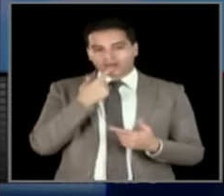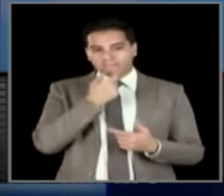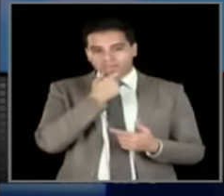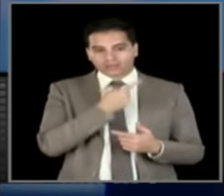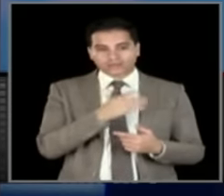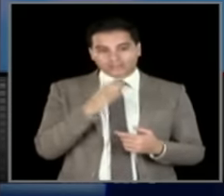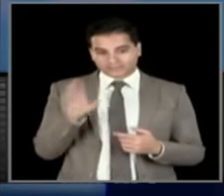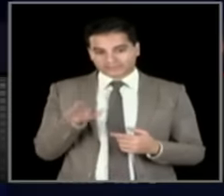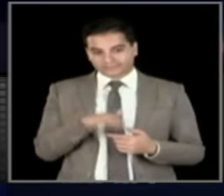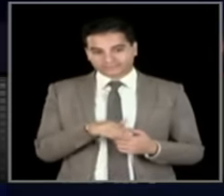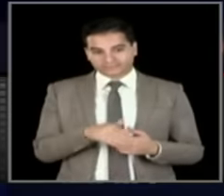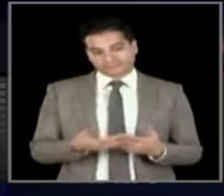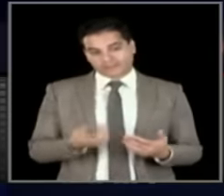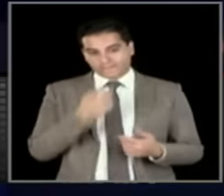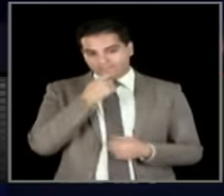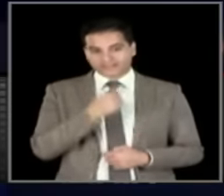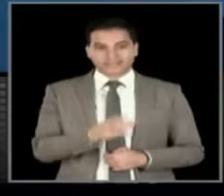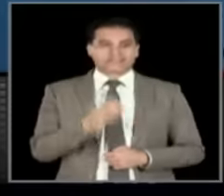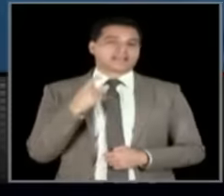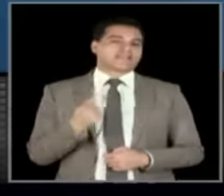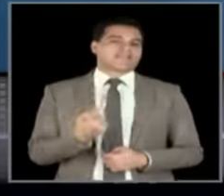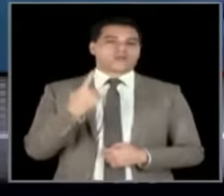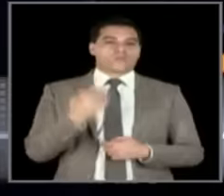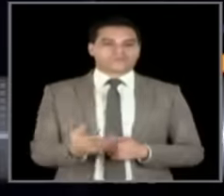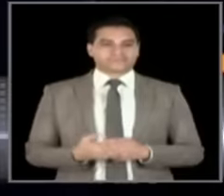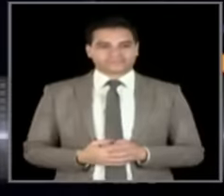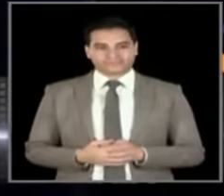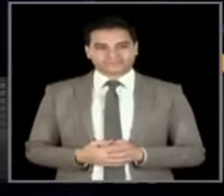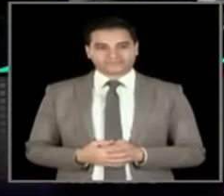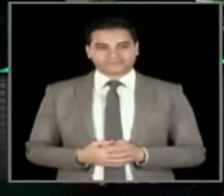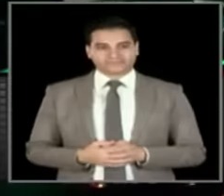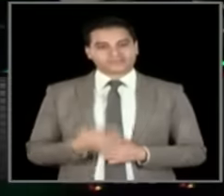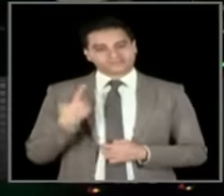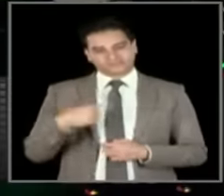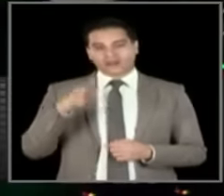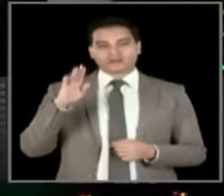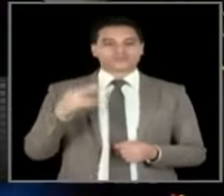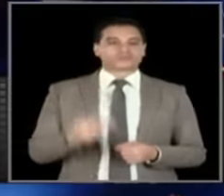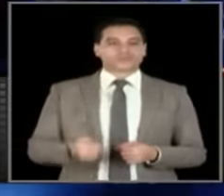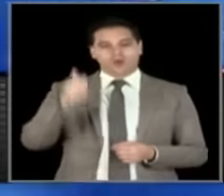إجابتك؟ آه بريطانيا الهدف الأول. برافو يا سعاد.